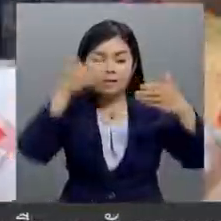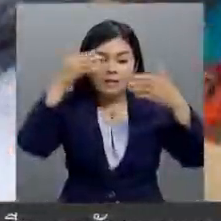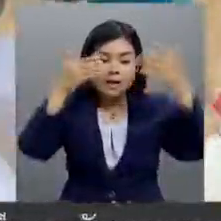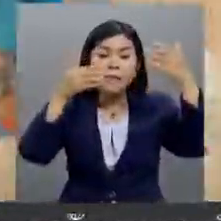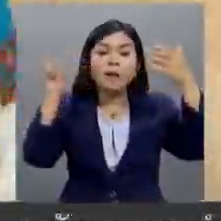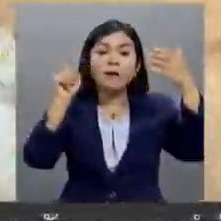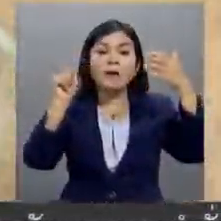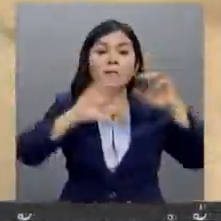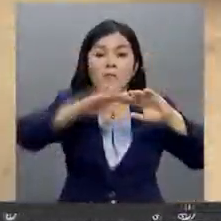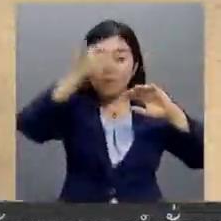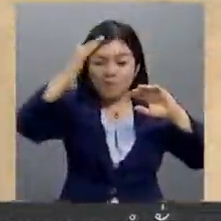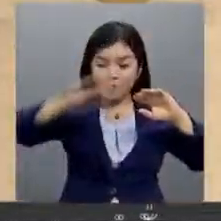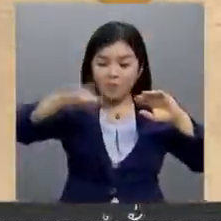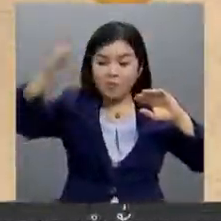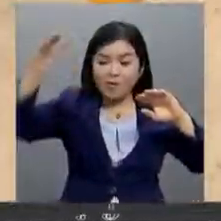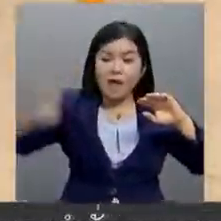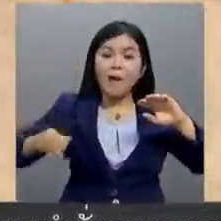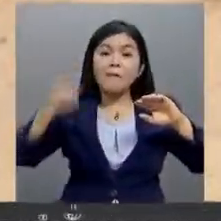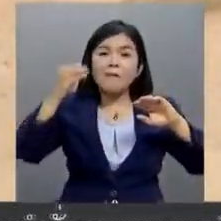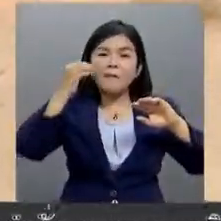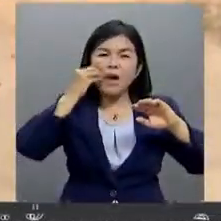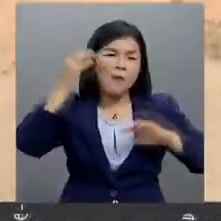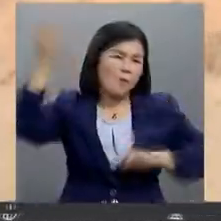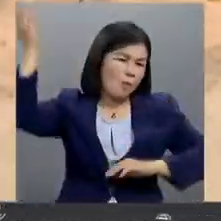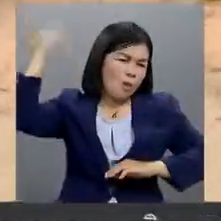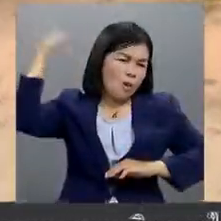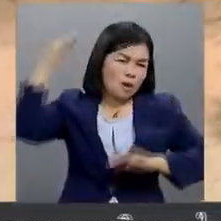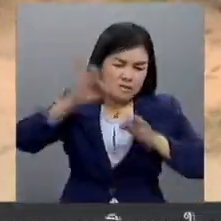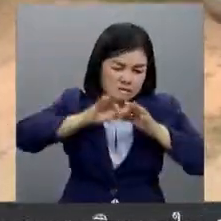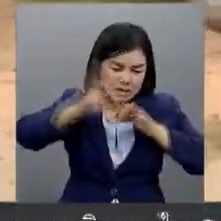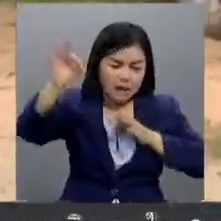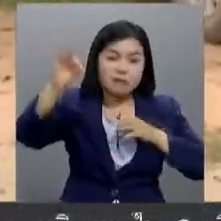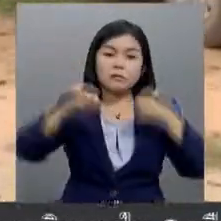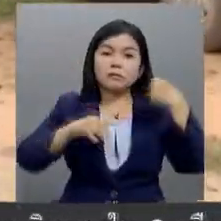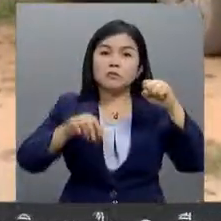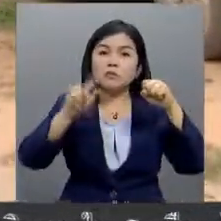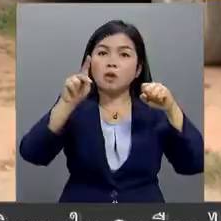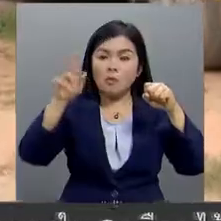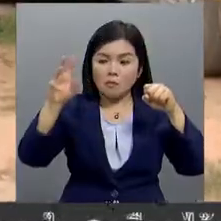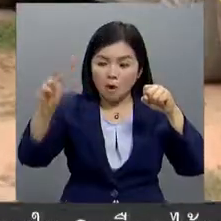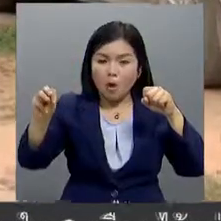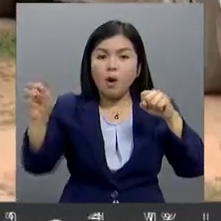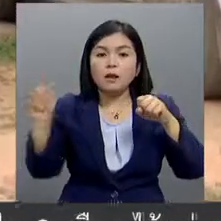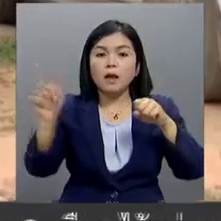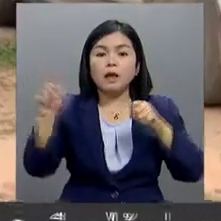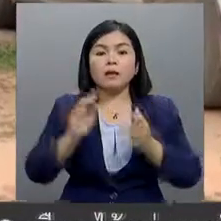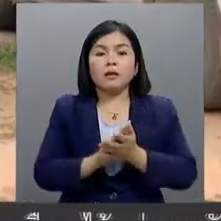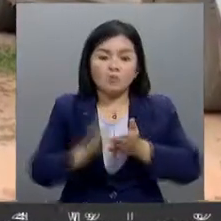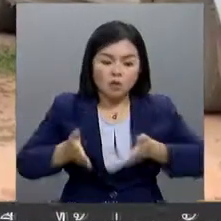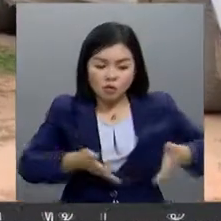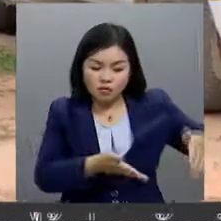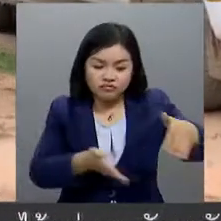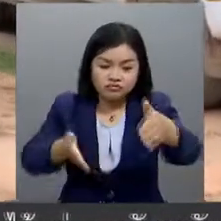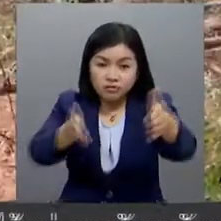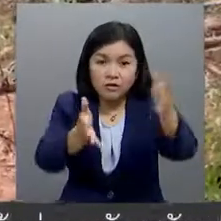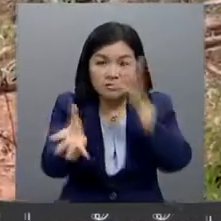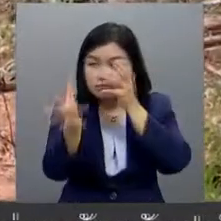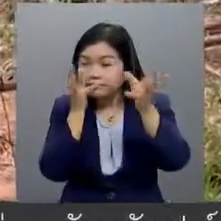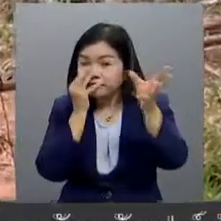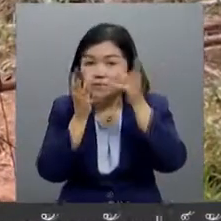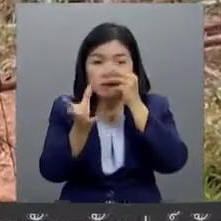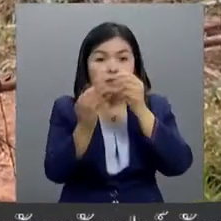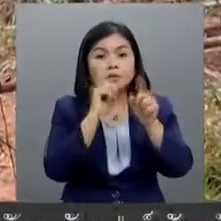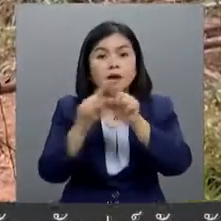ยังบ้านเก่าลีผาระยะทางกว่า4กิโลเมตรระหว่างทางเด็กๆจะได้สัมผัสกับบรรยากาศการเดินท